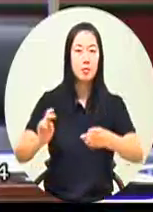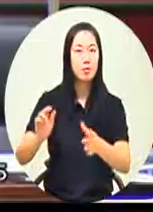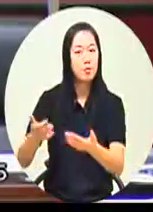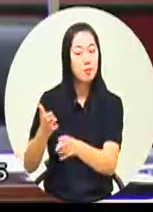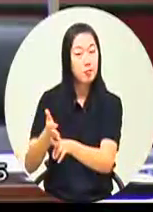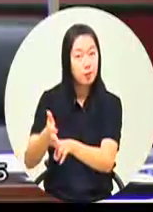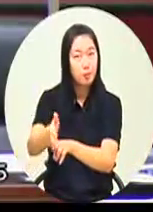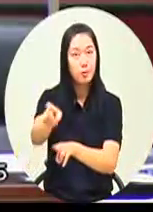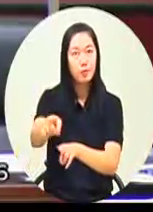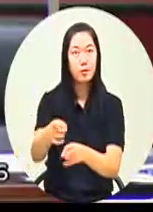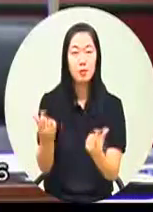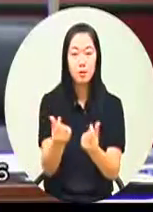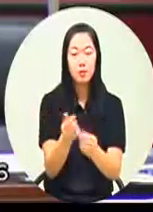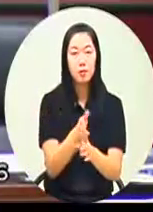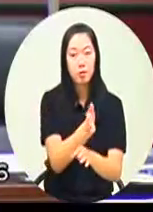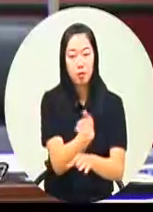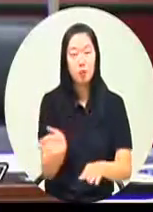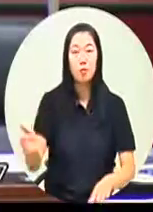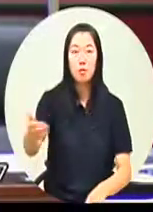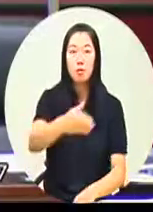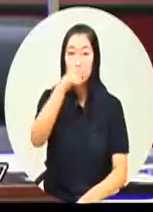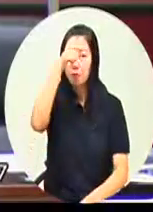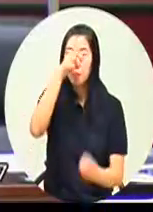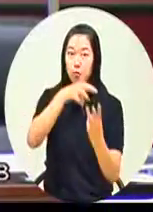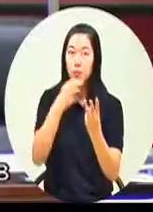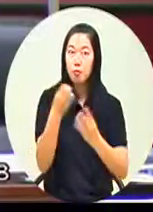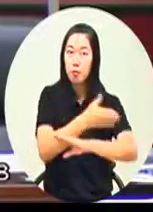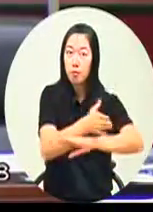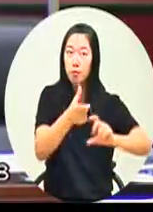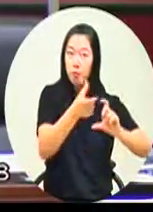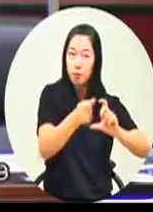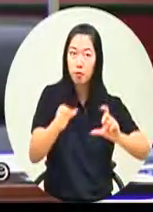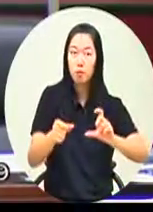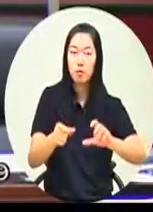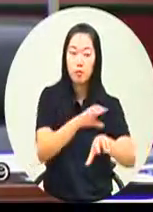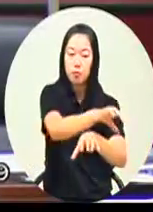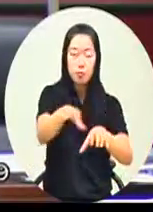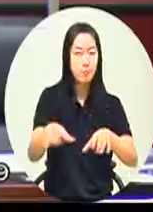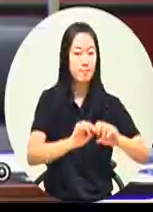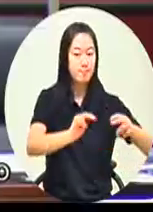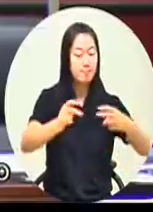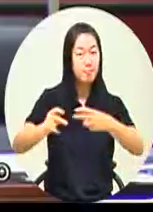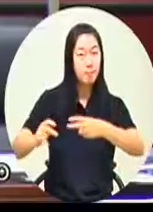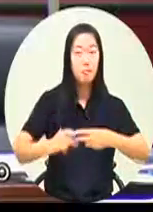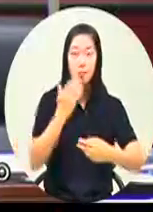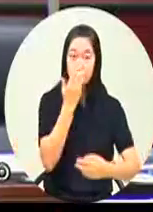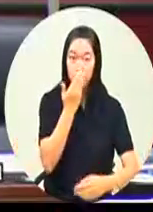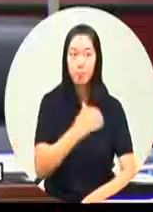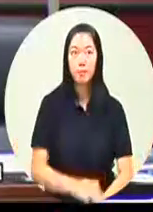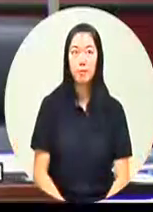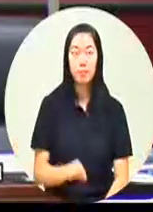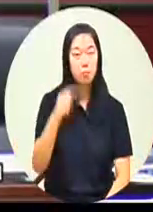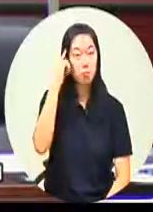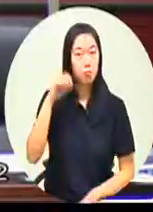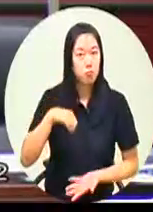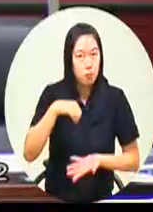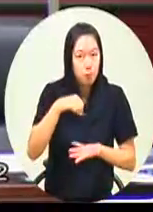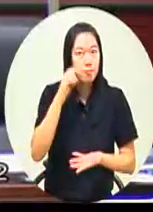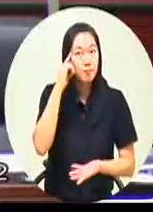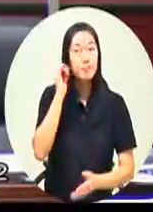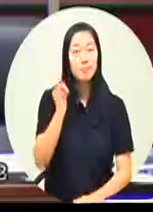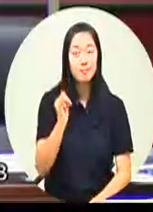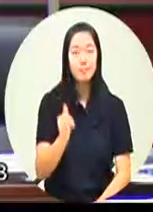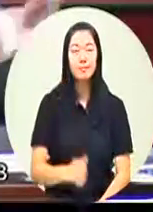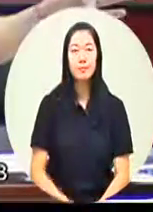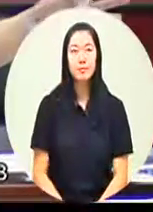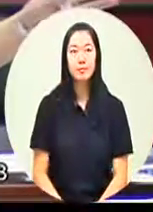如说亚洲新湾区啊、市区啊，那都市景观改善不好吗？那这个提议，那应该是很好的提议啊，